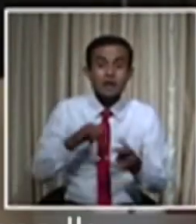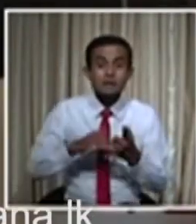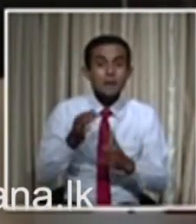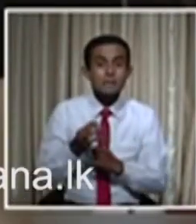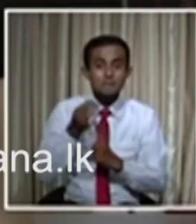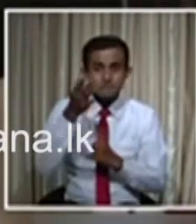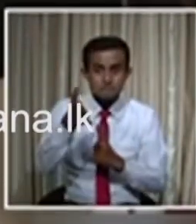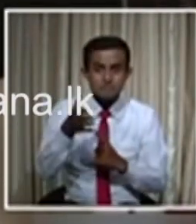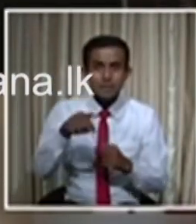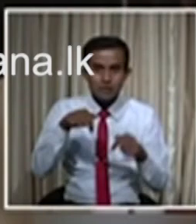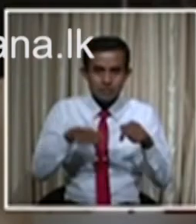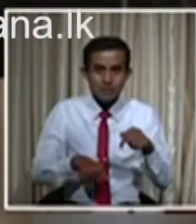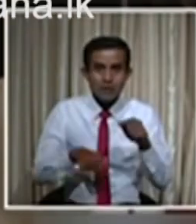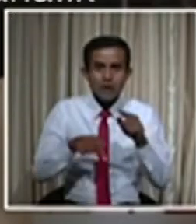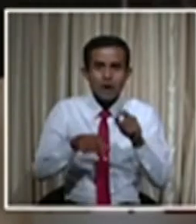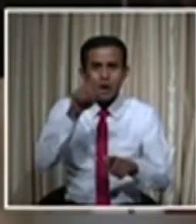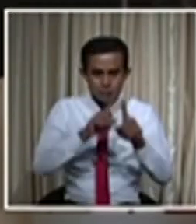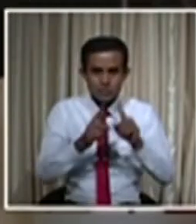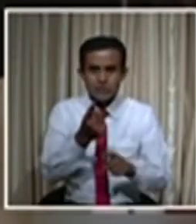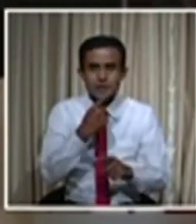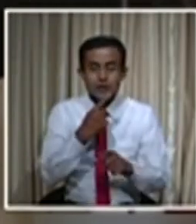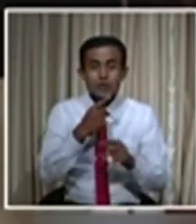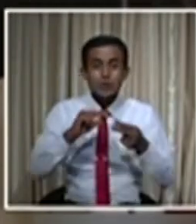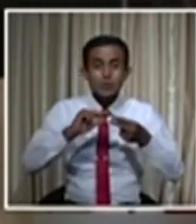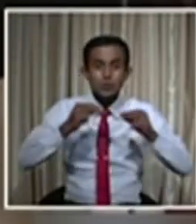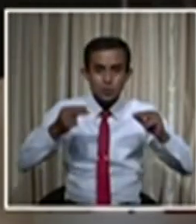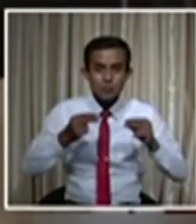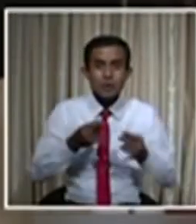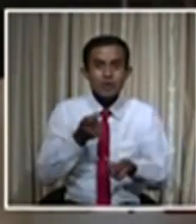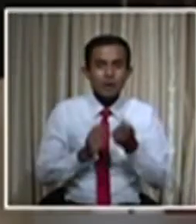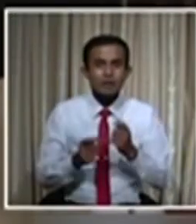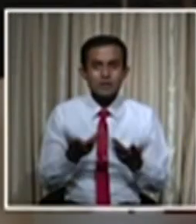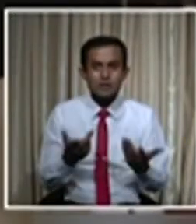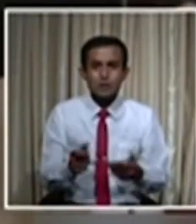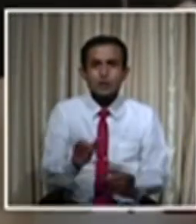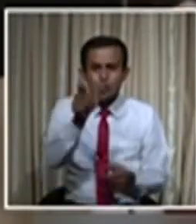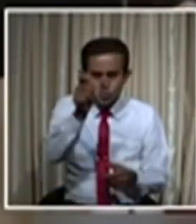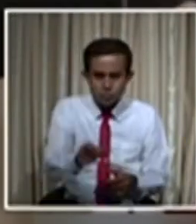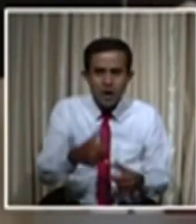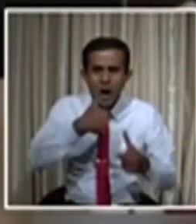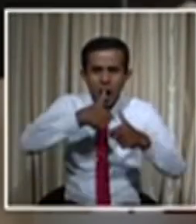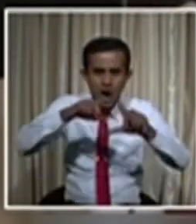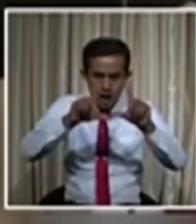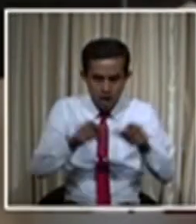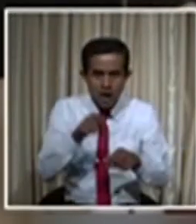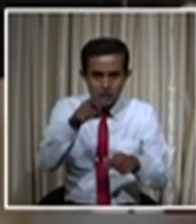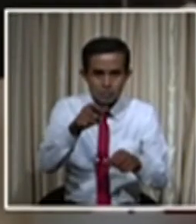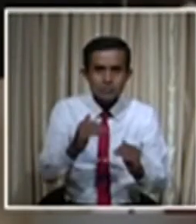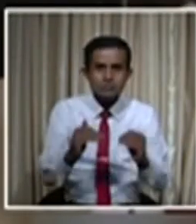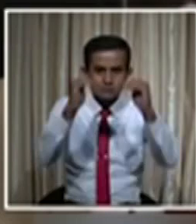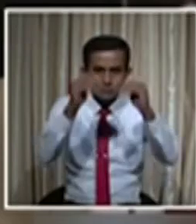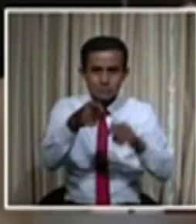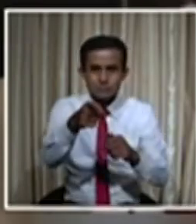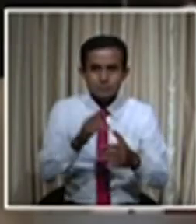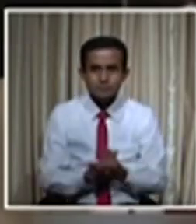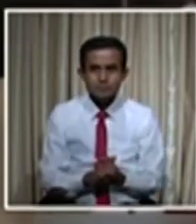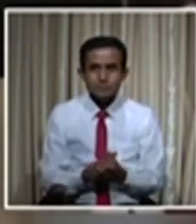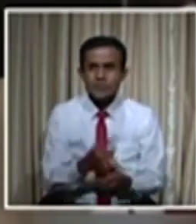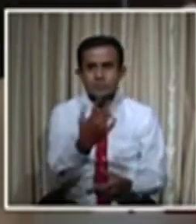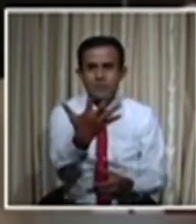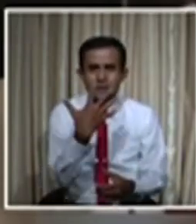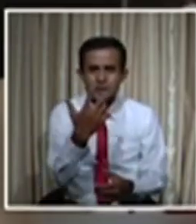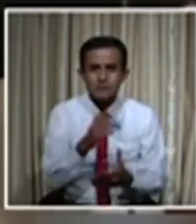දැන් මේ දැන් කතා කරපු හාදයට කතා කරා බුල්ට කොඩයක්වත් දැම්මේ නැද්ද කියලා මට පොඩ්ඩක් කියන්න ඕන ඔබතුමා බුලත් ත්‍රි කඩයක්වත් දාලා දැන් ඔය තත්ත්වෙට පත් උනේ මට ඒක